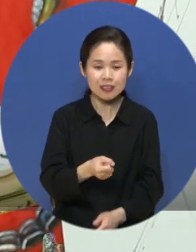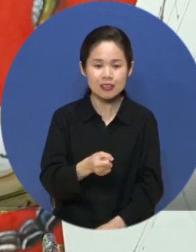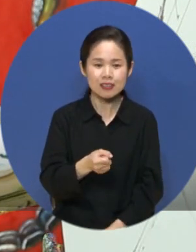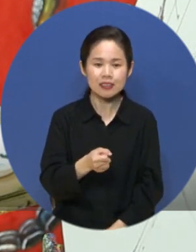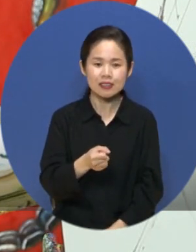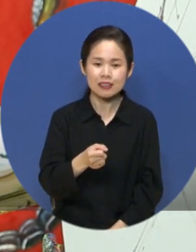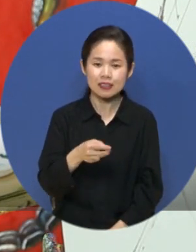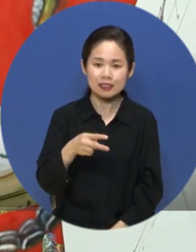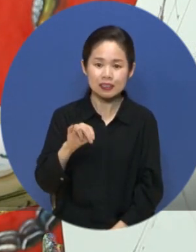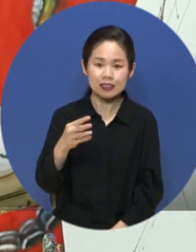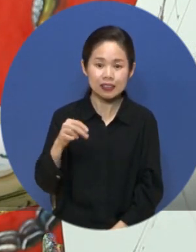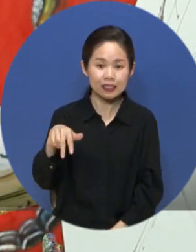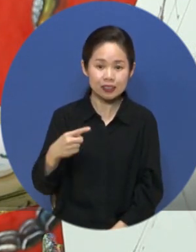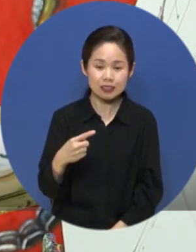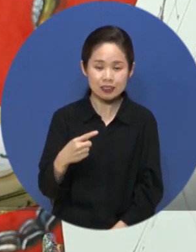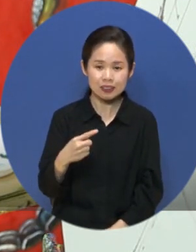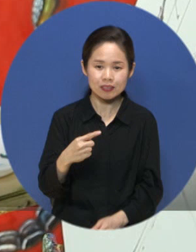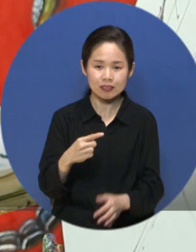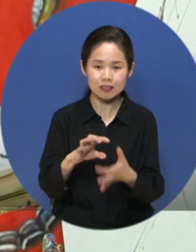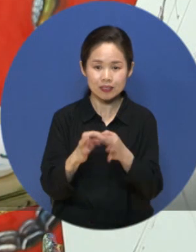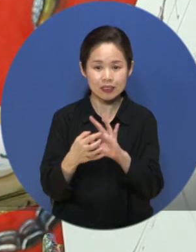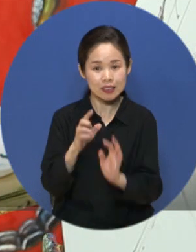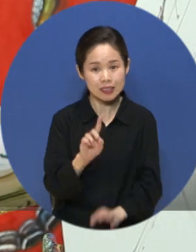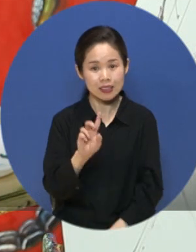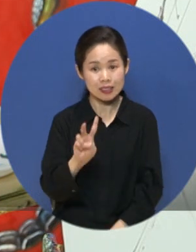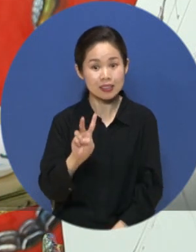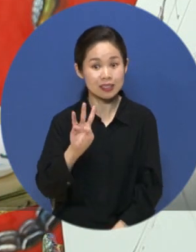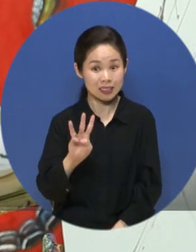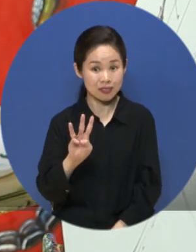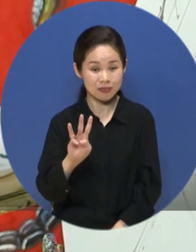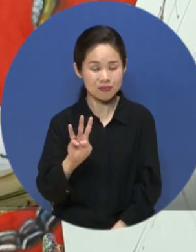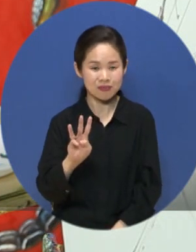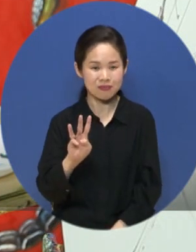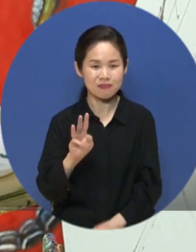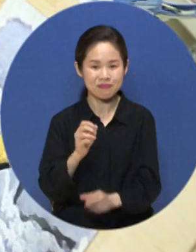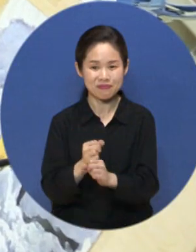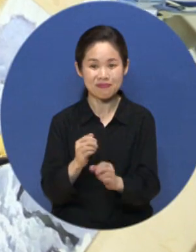가지 시리즈가 선정했습니다.